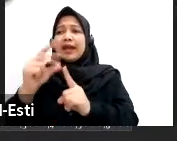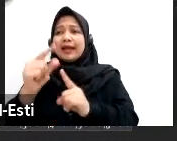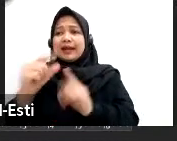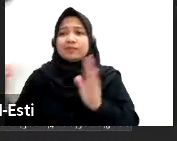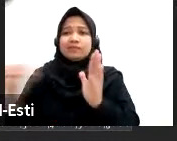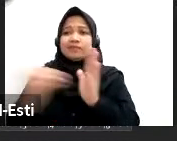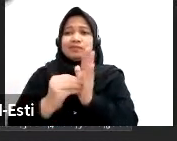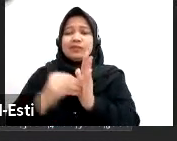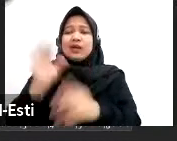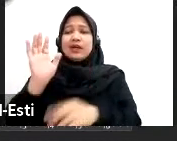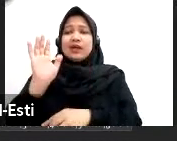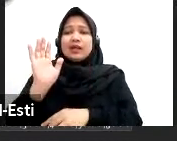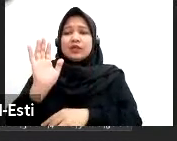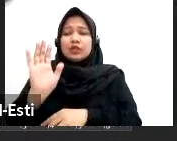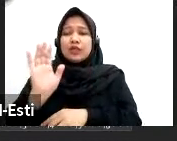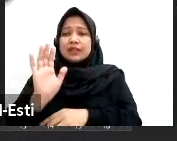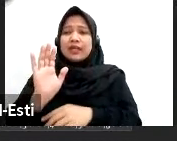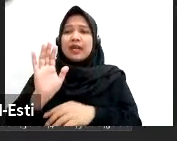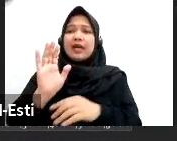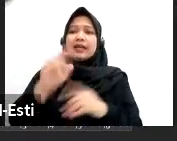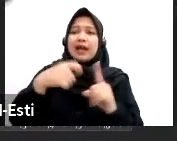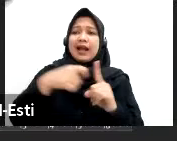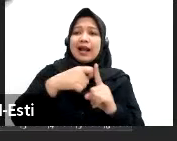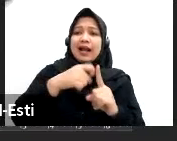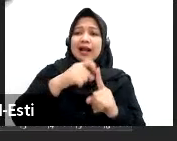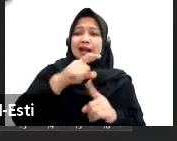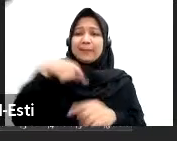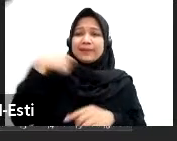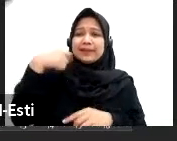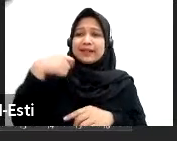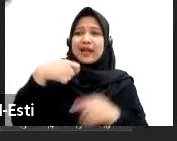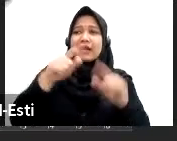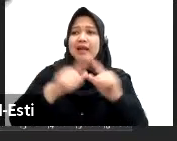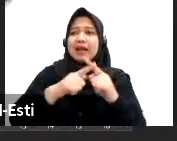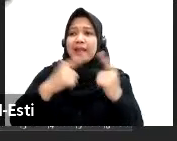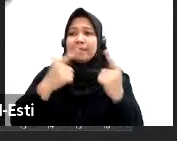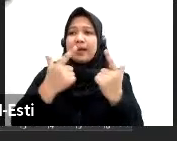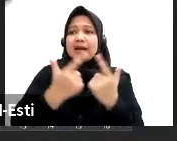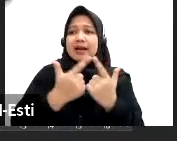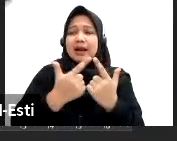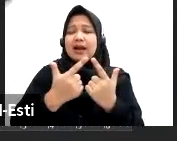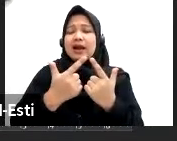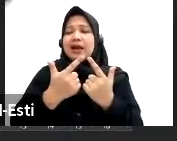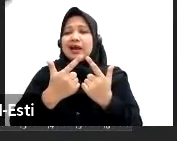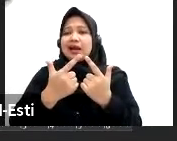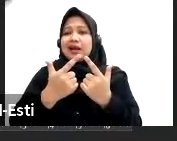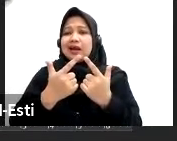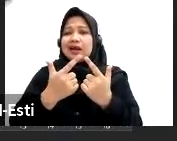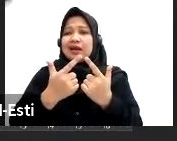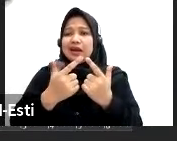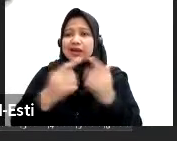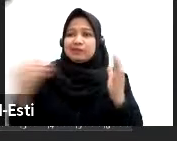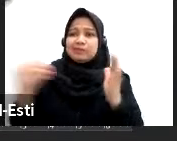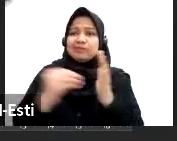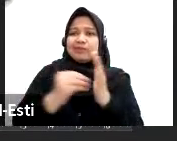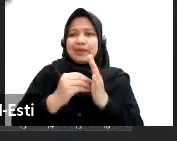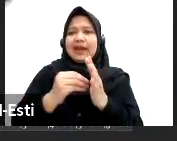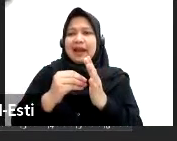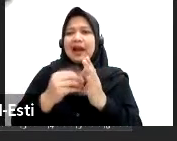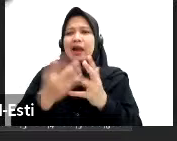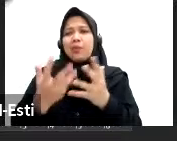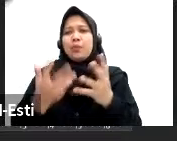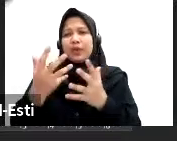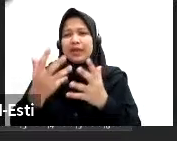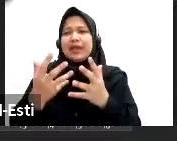klkl ataupun institusi lain yang terkait dengan pendataan UPK ini menjadi agak sulit di sini ada hasil